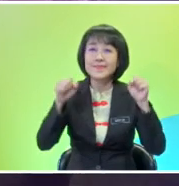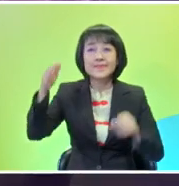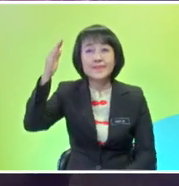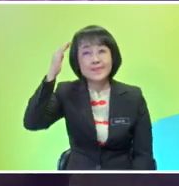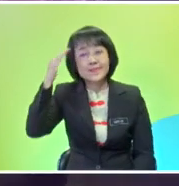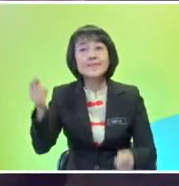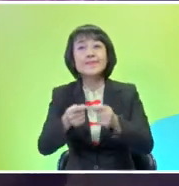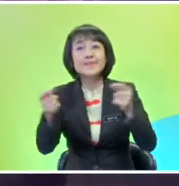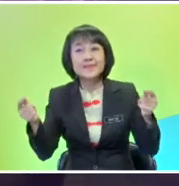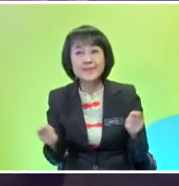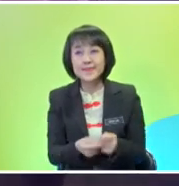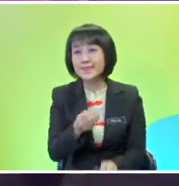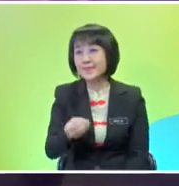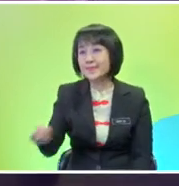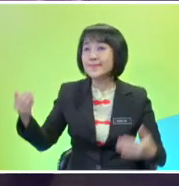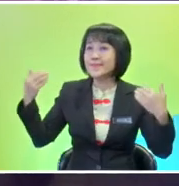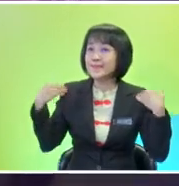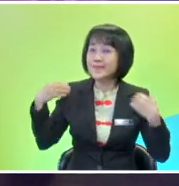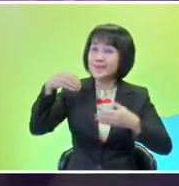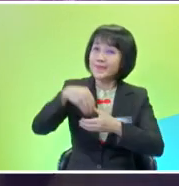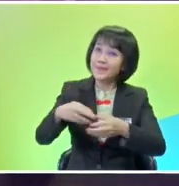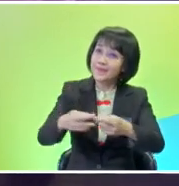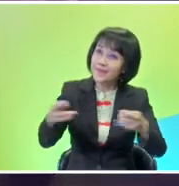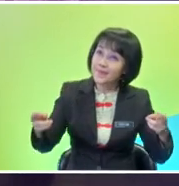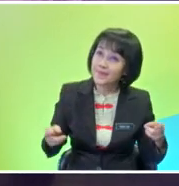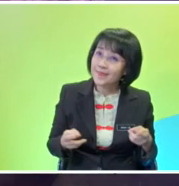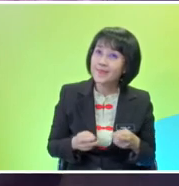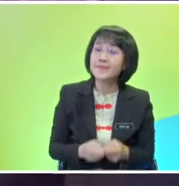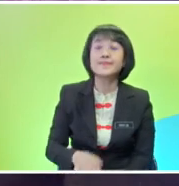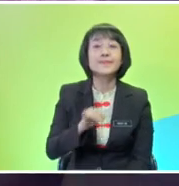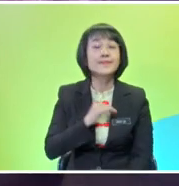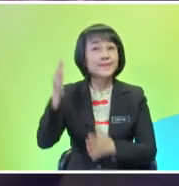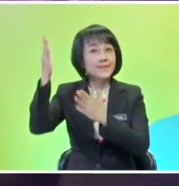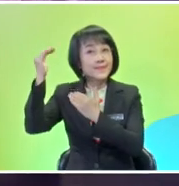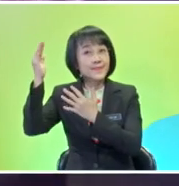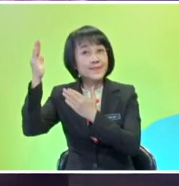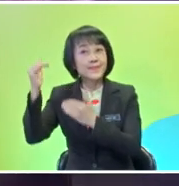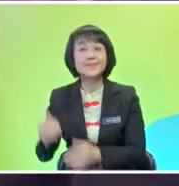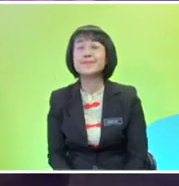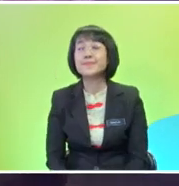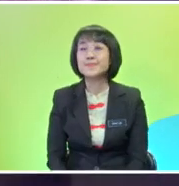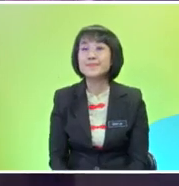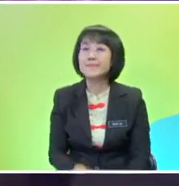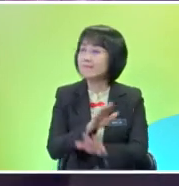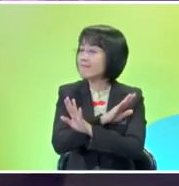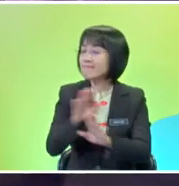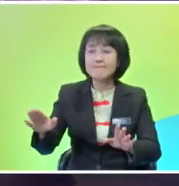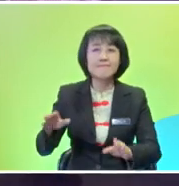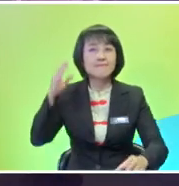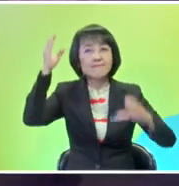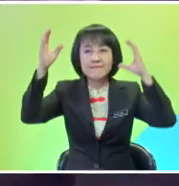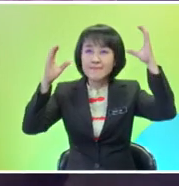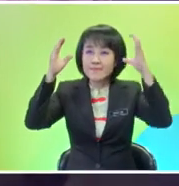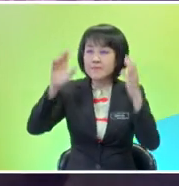objek yang ada ni dalam ruang dan saya harap ah kita dah tak keliru Mana